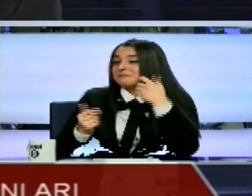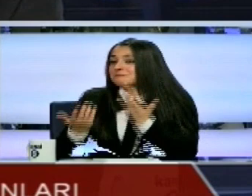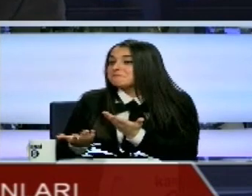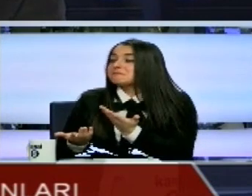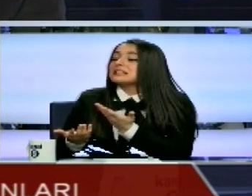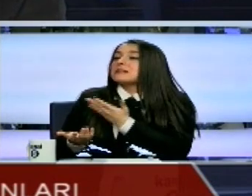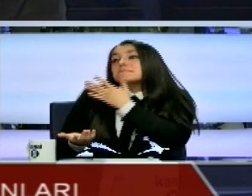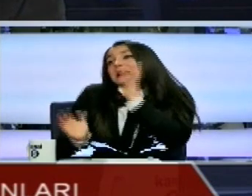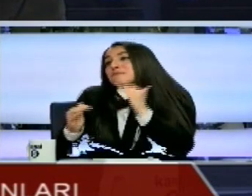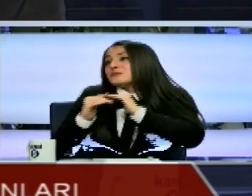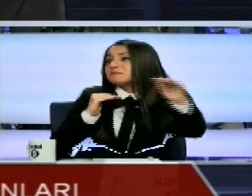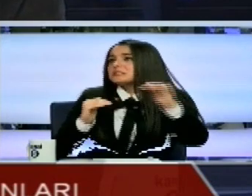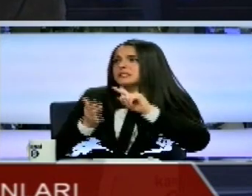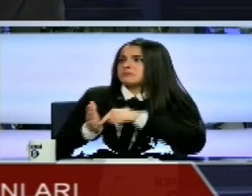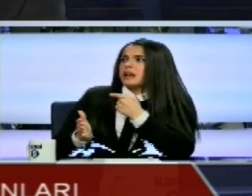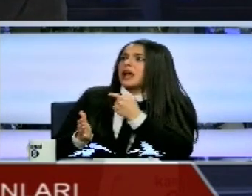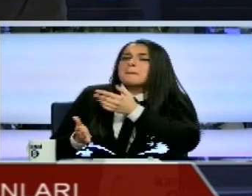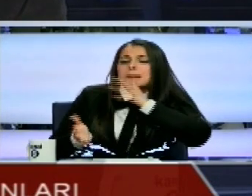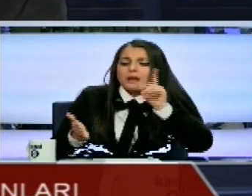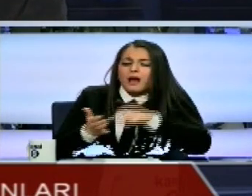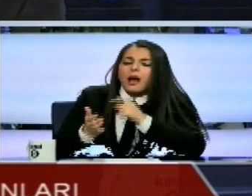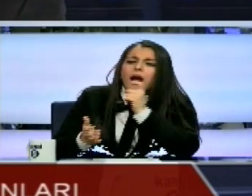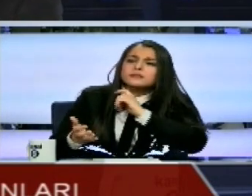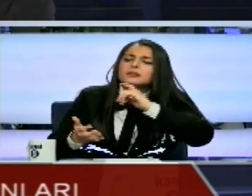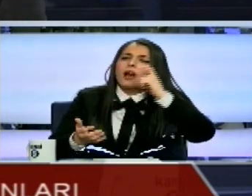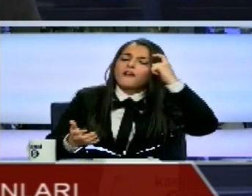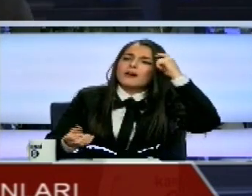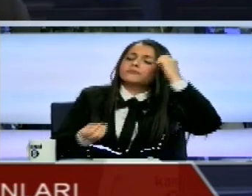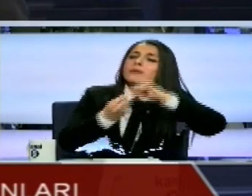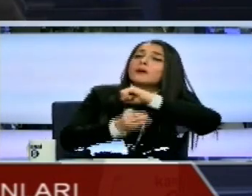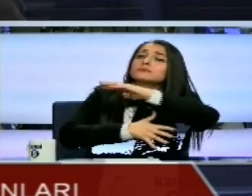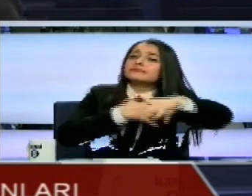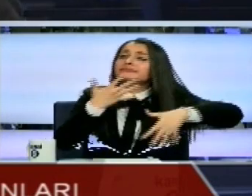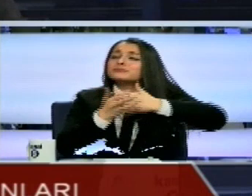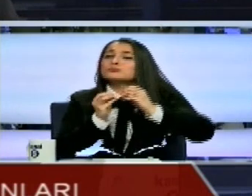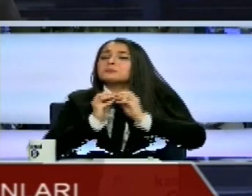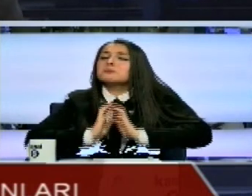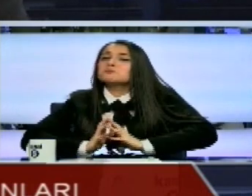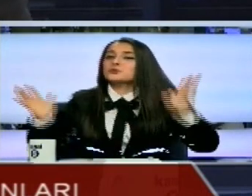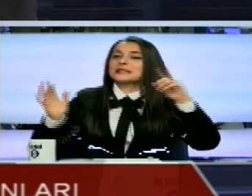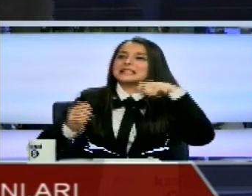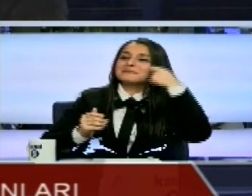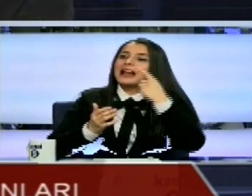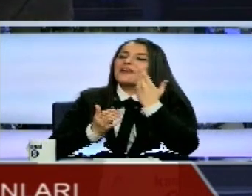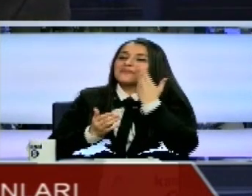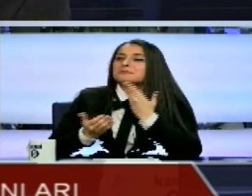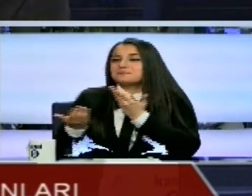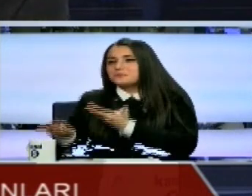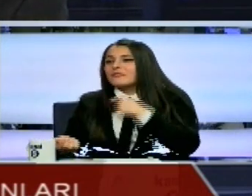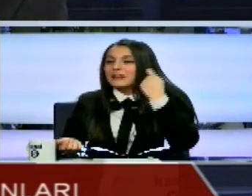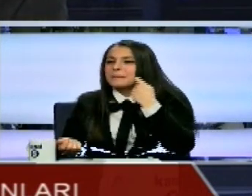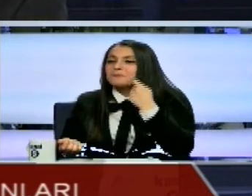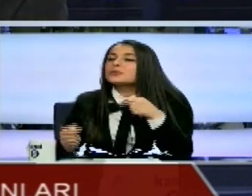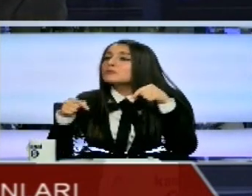Bilmiyor. Vatandaşımız bir imza atıyor ve ondan sonra neler geliyor başına, neler imza filmi. Öyle bir filmdi. İşte burada da